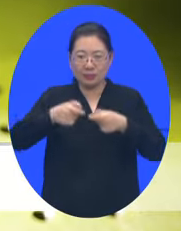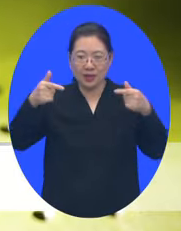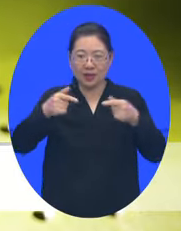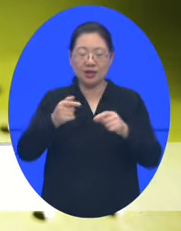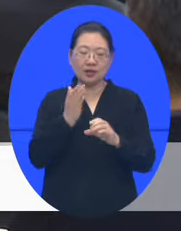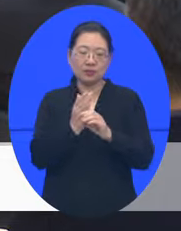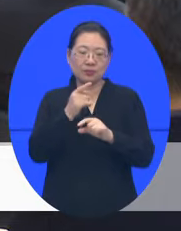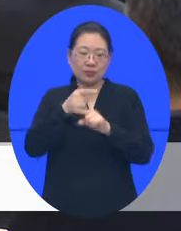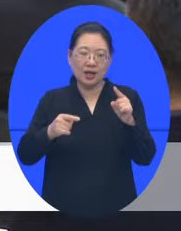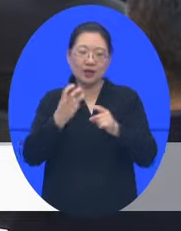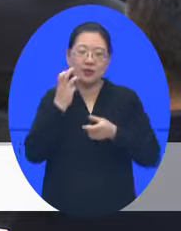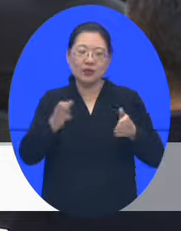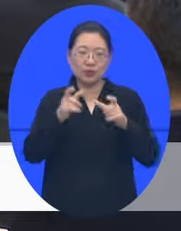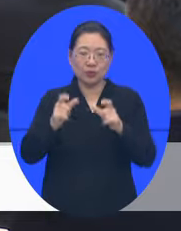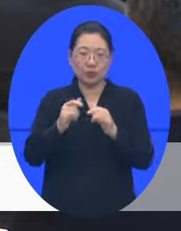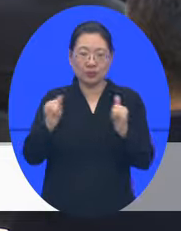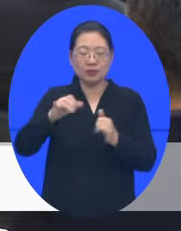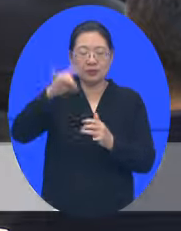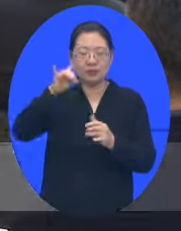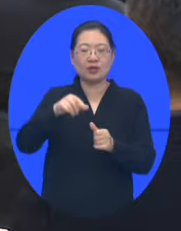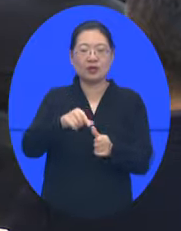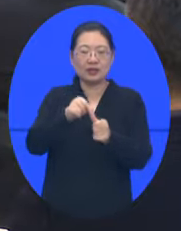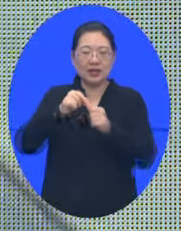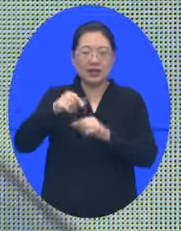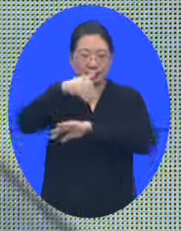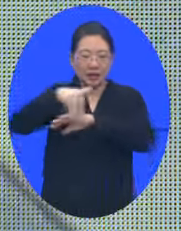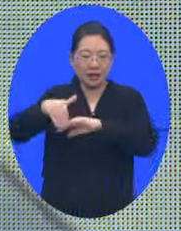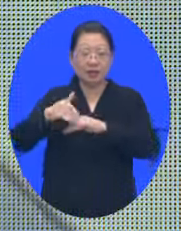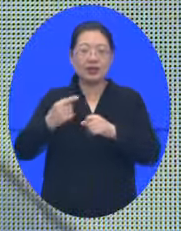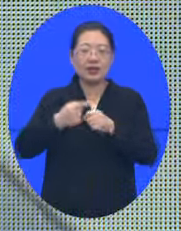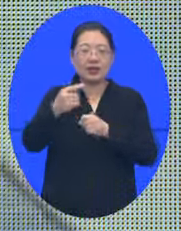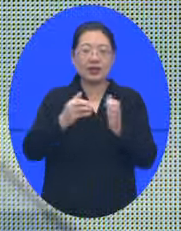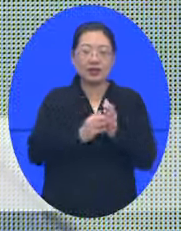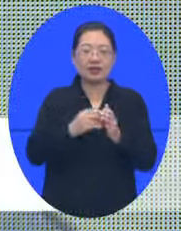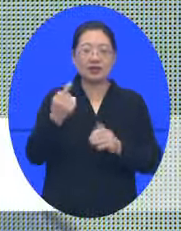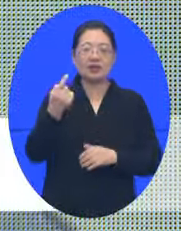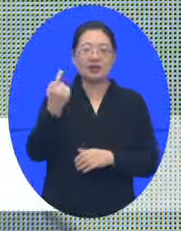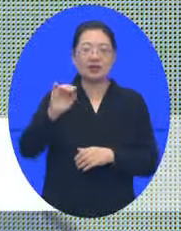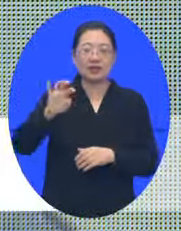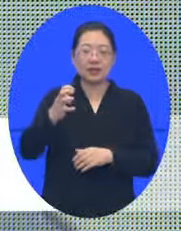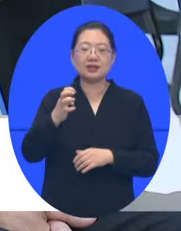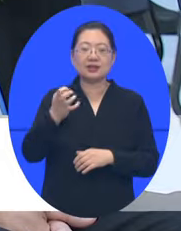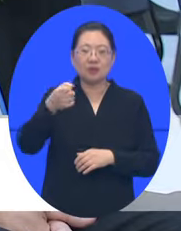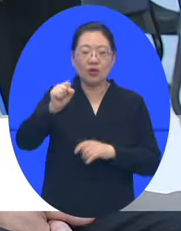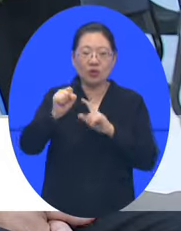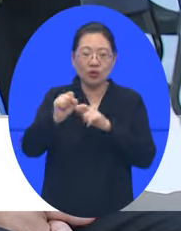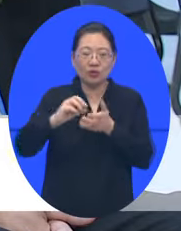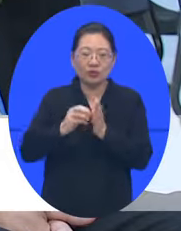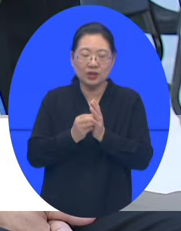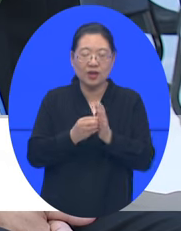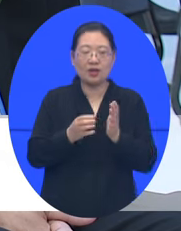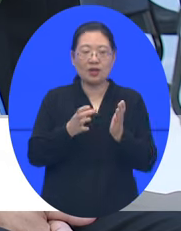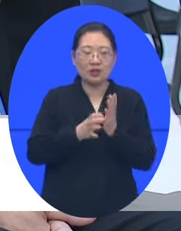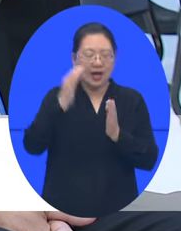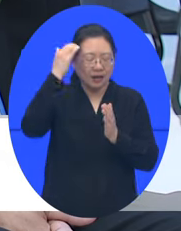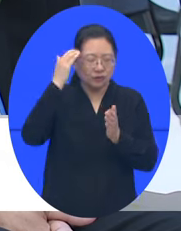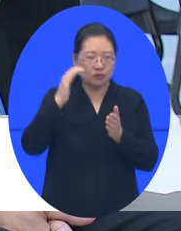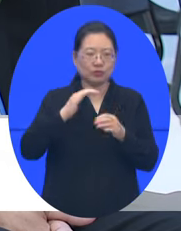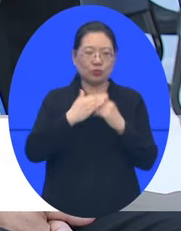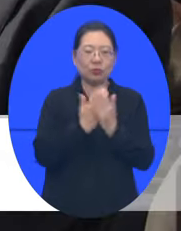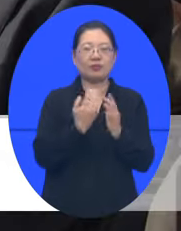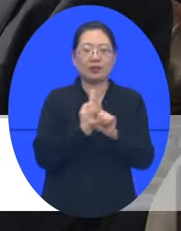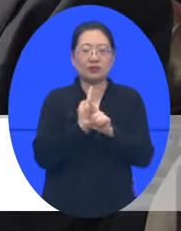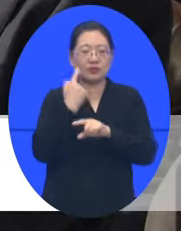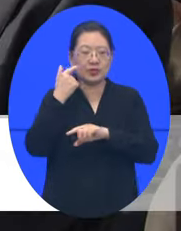새로운 일자리가 생기는데 이 중 절반은 경기도민을 우선 채용할 예정입니다. 내년까지 1,040억 원 규모의 소재 부품 장비